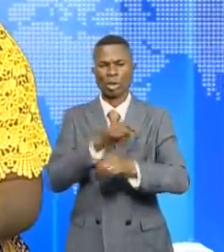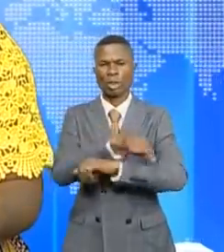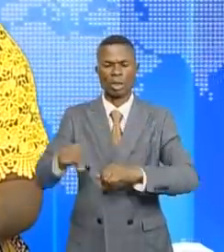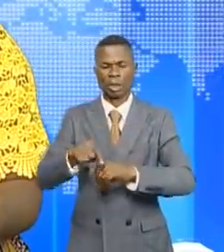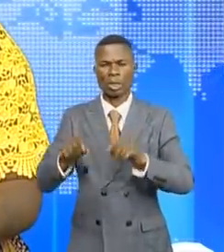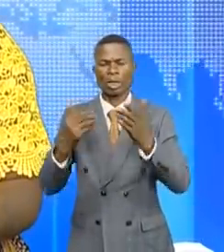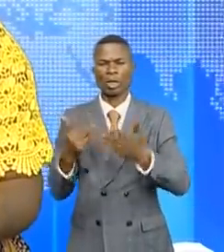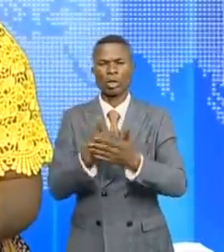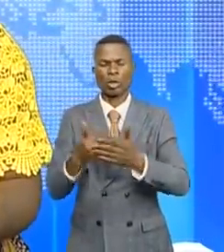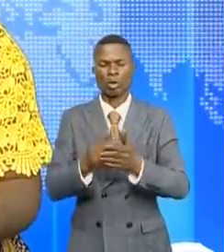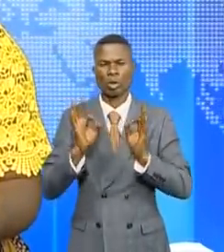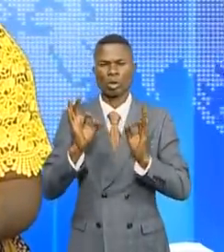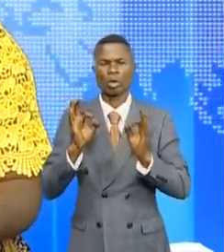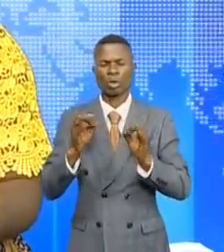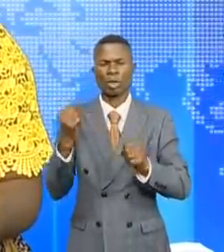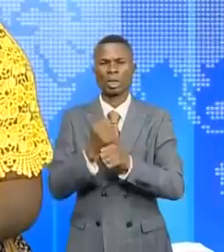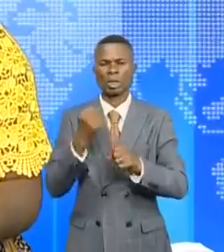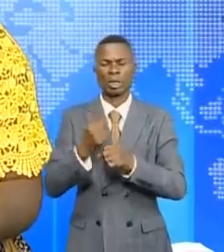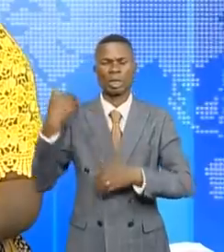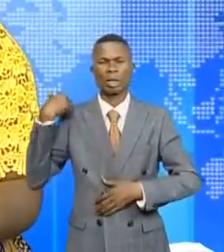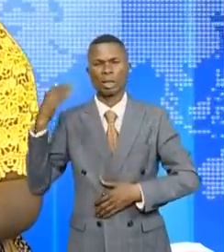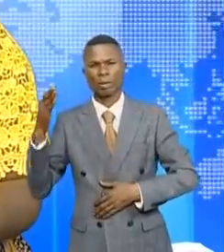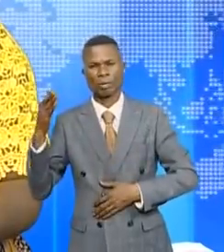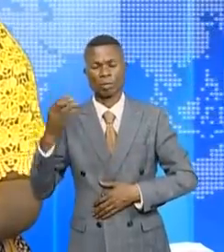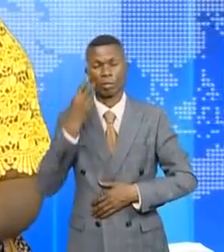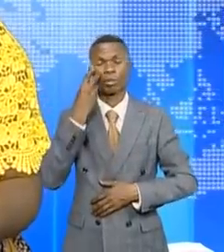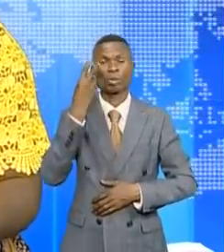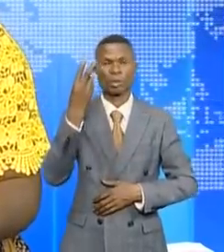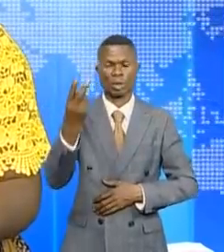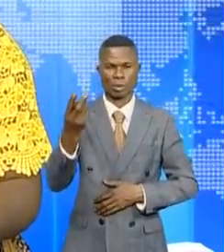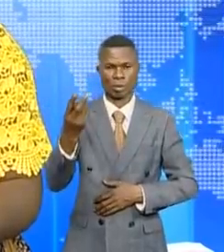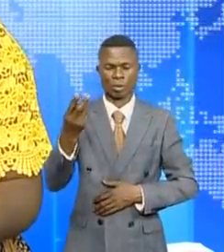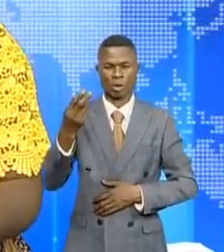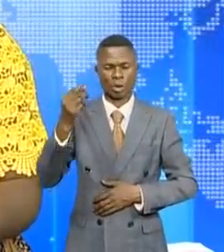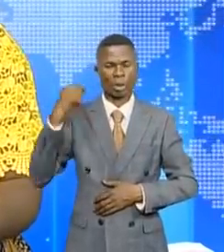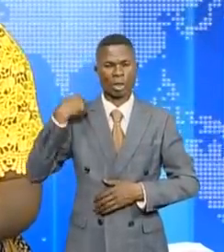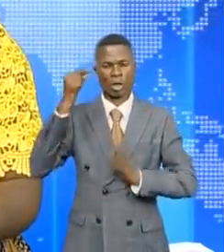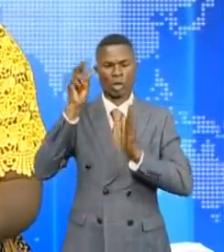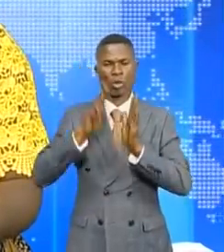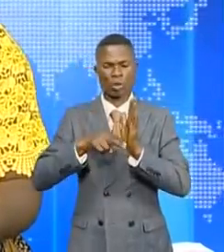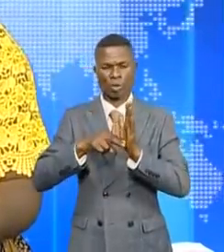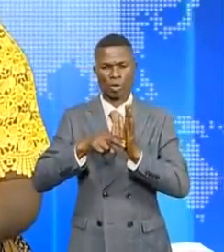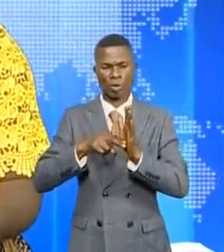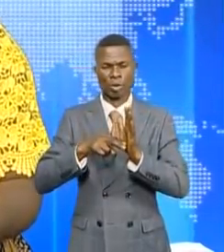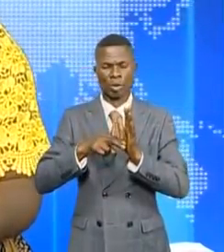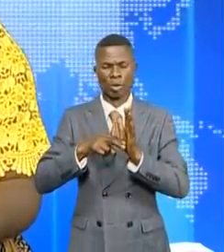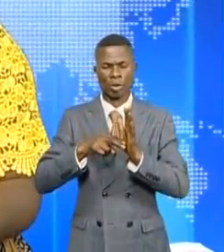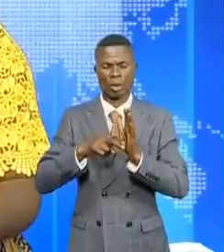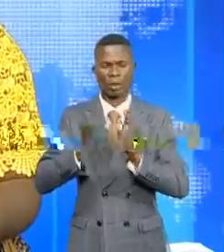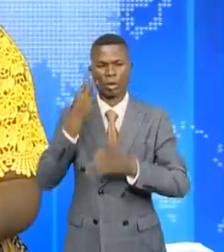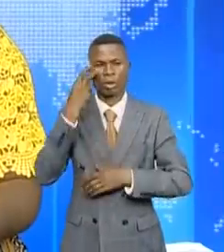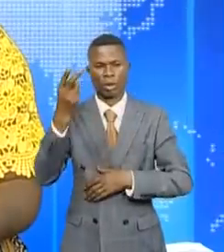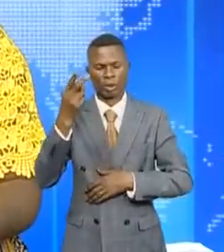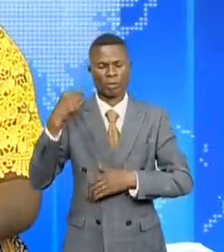et innovation du service public sur la vision gouvernementale de la vision